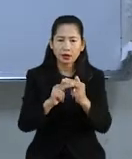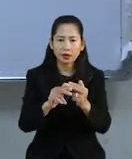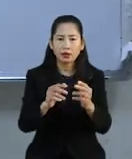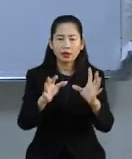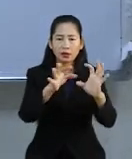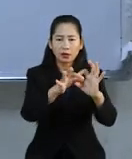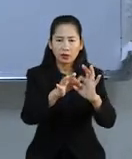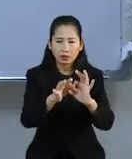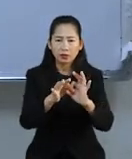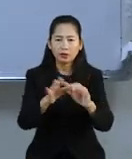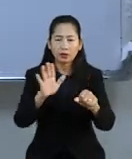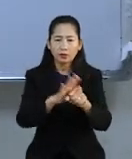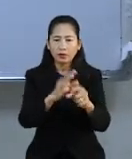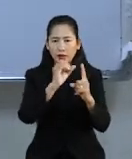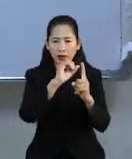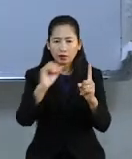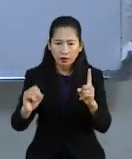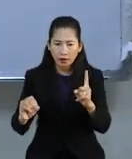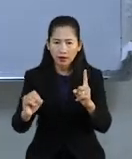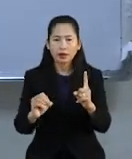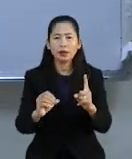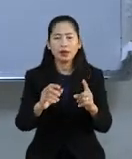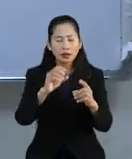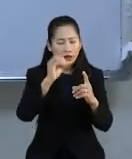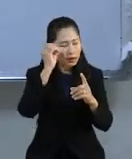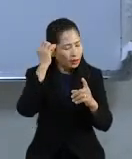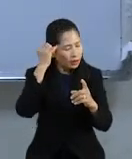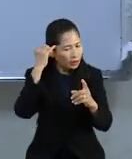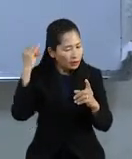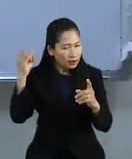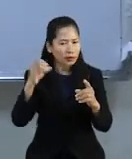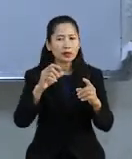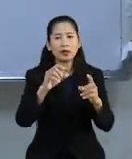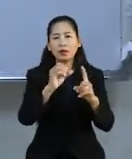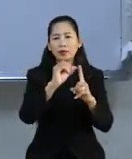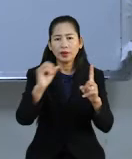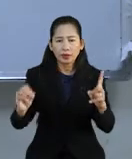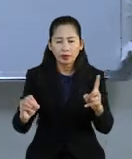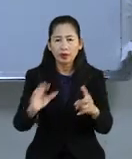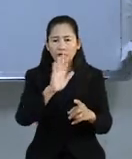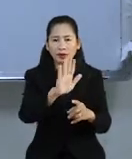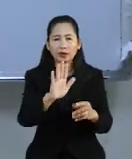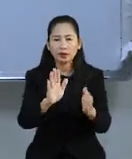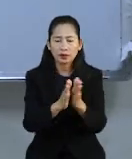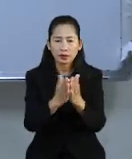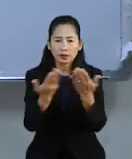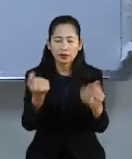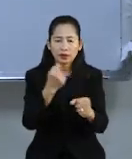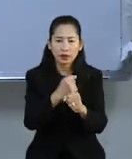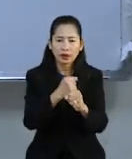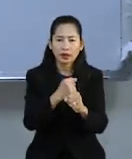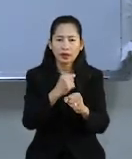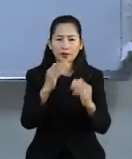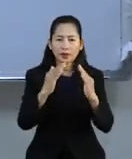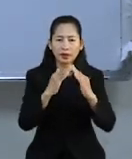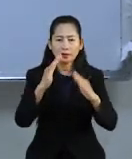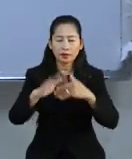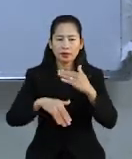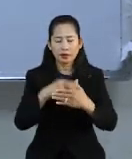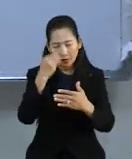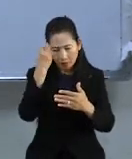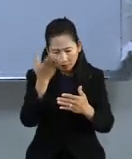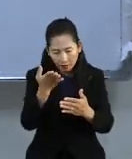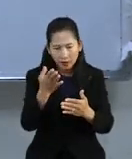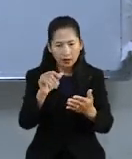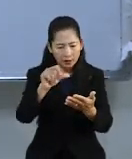cúp chó áp cá bằng pin đập bá hay nằng cá tai đập bá nè con á chà trăng sầm con do super cái cá phải làm một tiếng ở khnì nằm bay